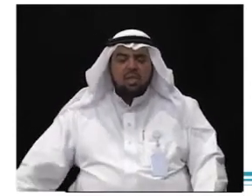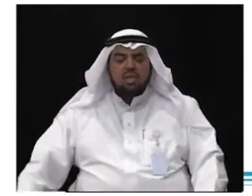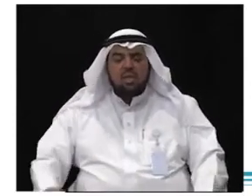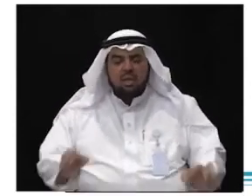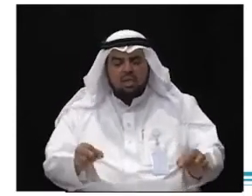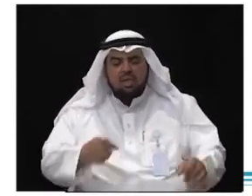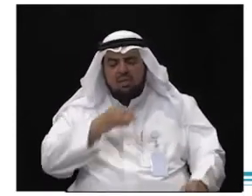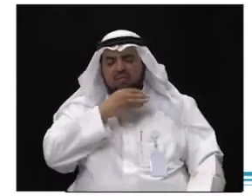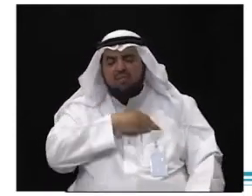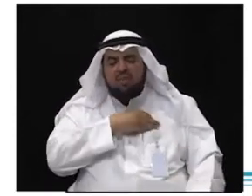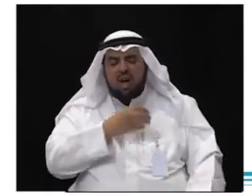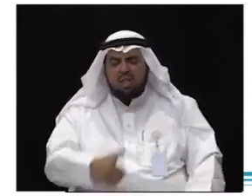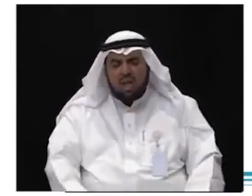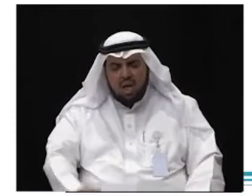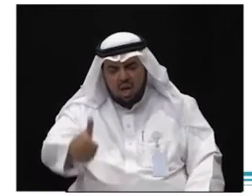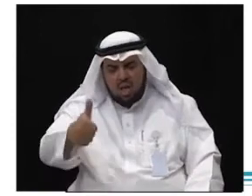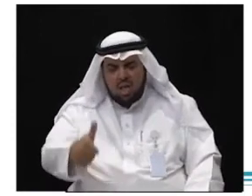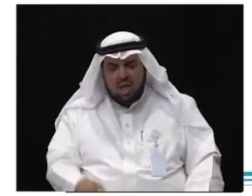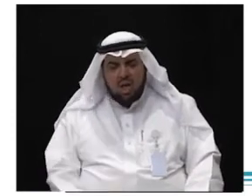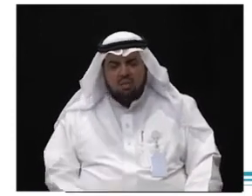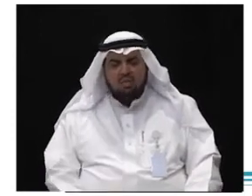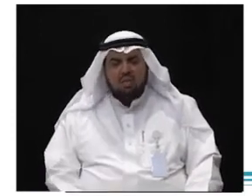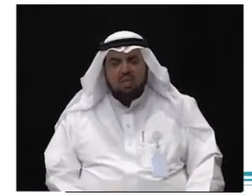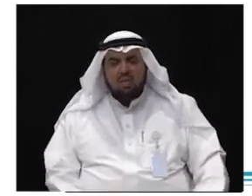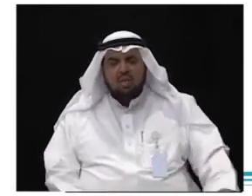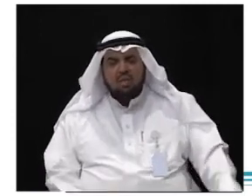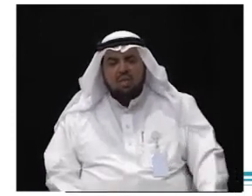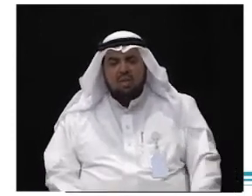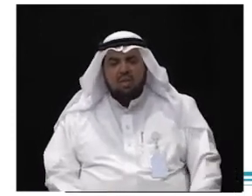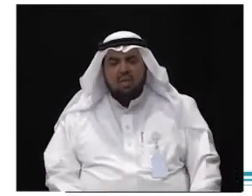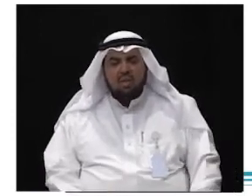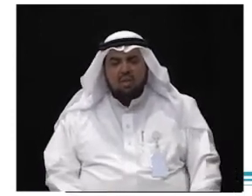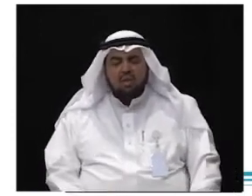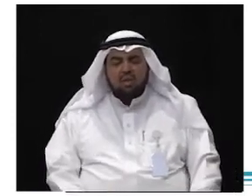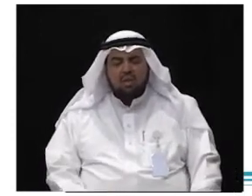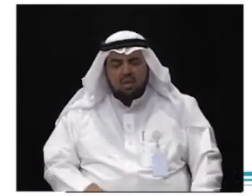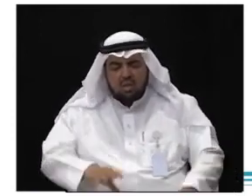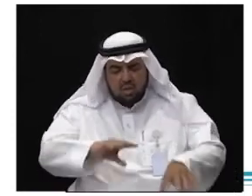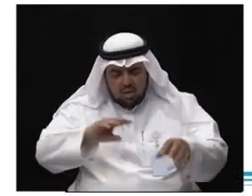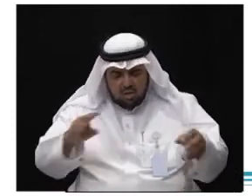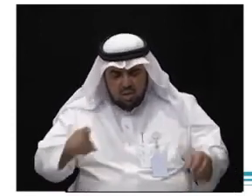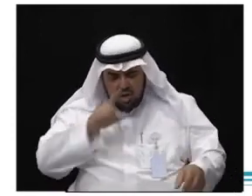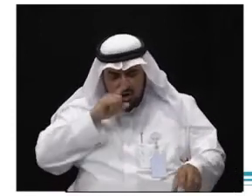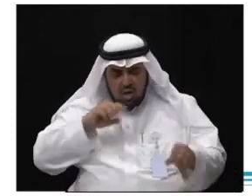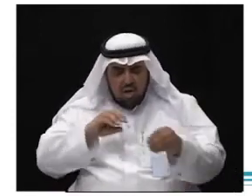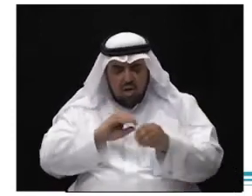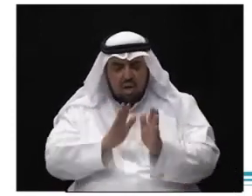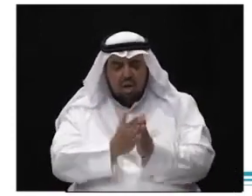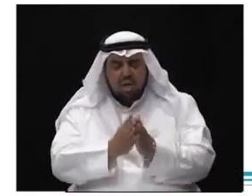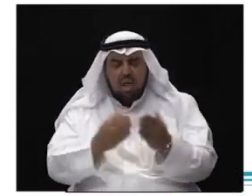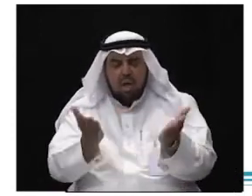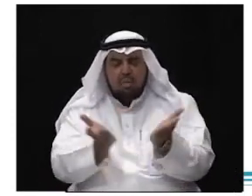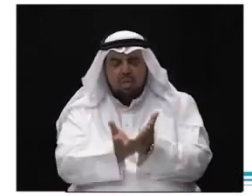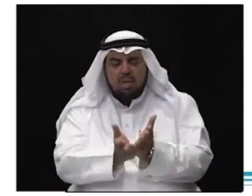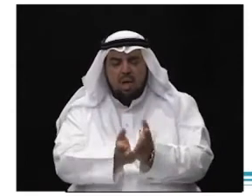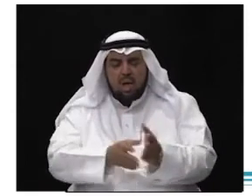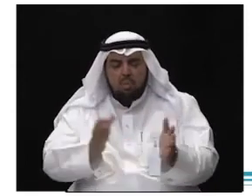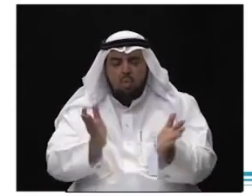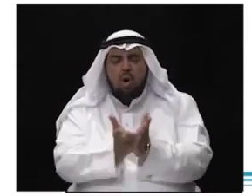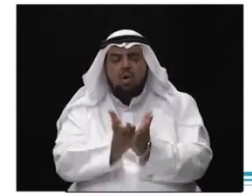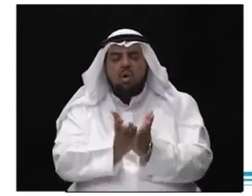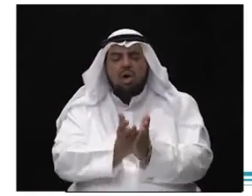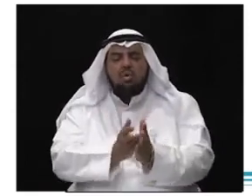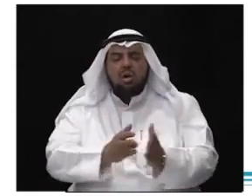ولتحقيق الاستفادة القصوى من مراجعة اليوم، بإمكانكم الرجوع لكتاب الطالب وكتاب